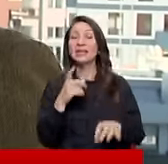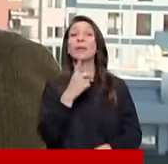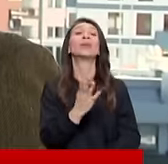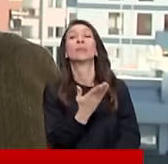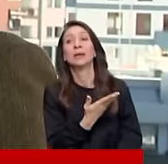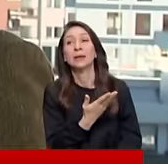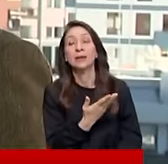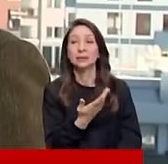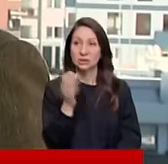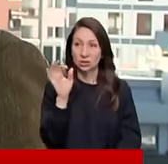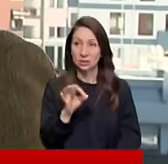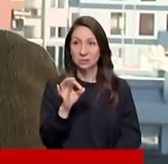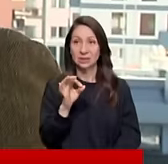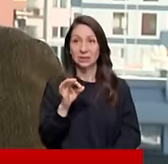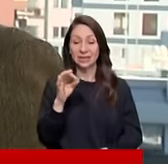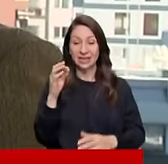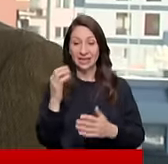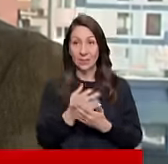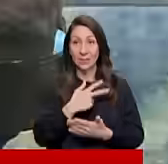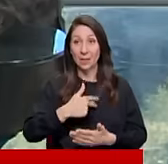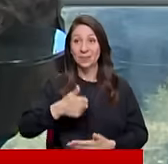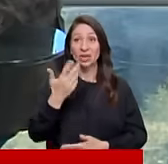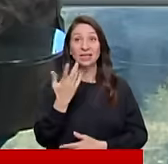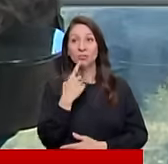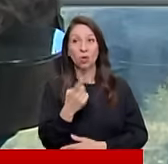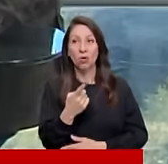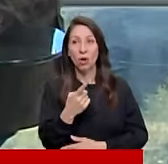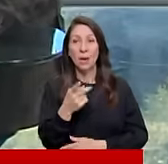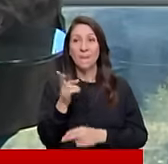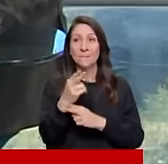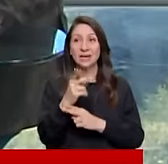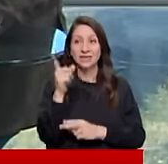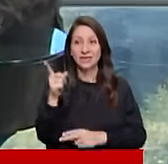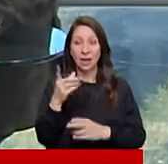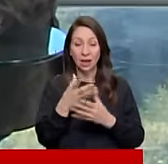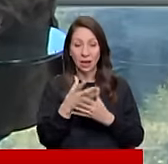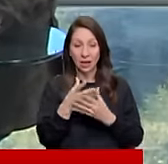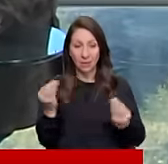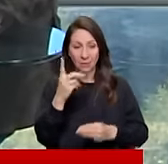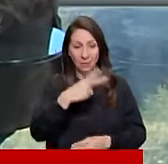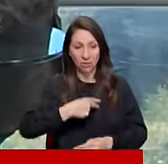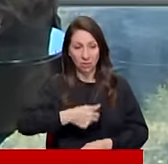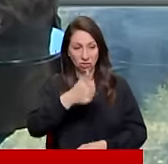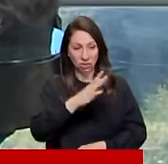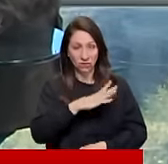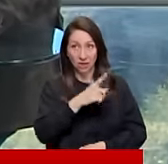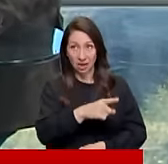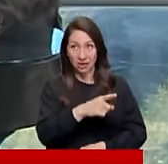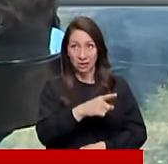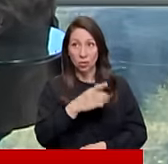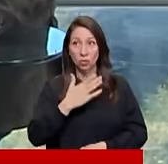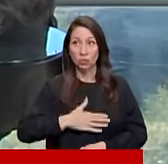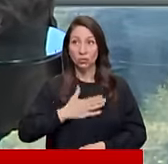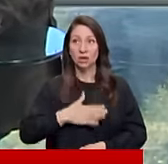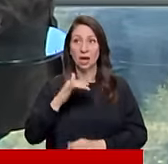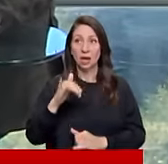mi? Şimdi kazanamayan belediye başkanları ne diyor? Balıkesir'de evet. Kaybeden bir belediye başkanı vardı. Bursalı da,